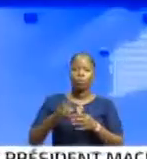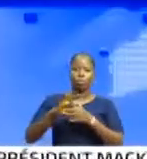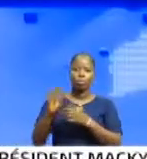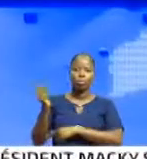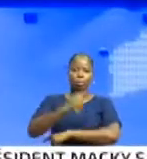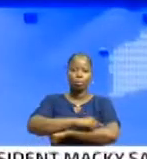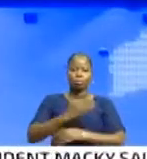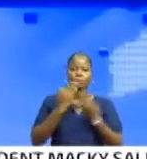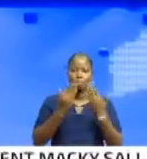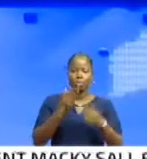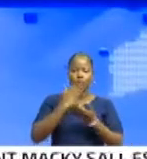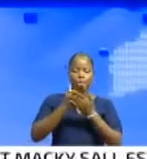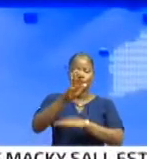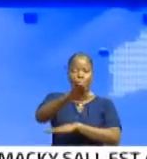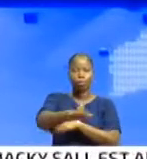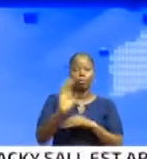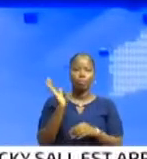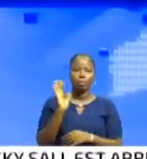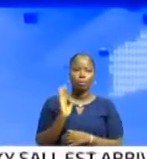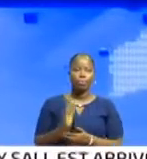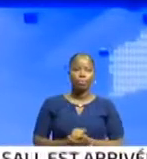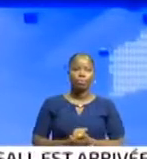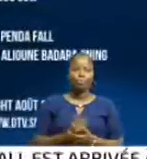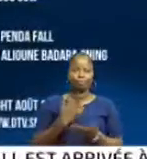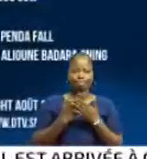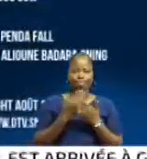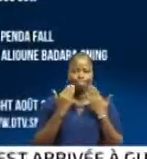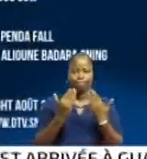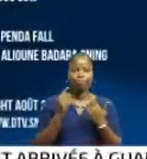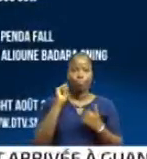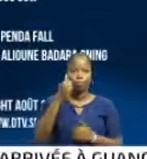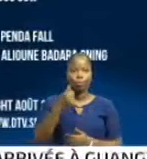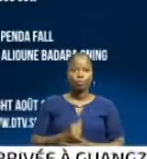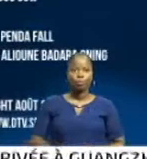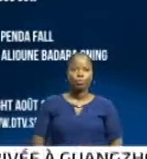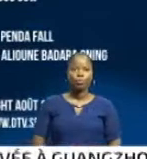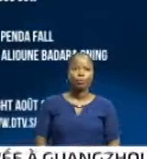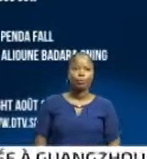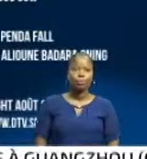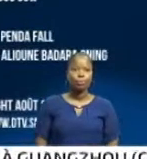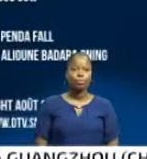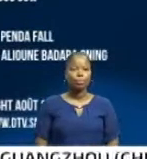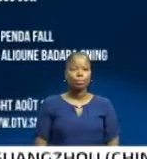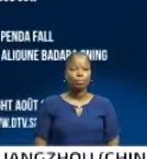nous avoir suivis dans un instant vous aurez bbc1 faut passer d'excellents moments compagne de la province